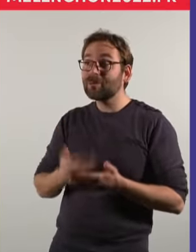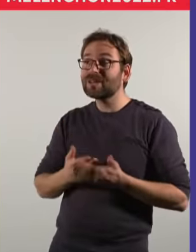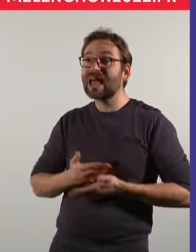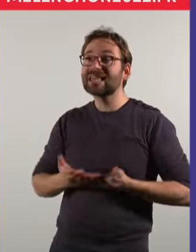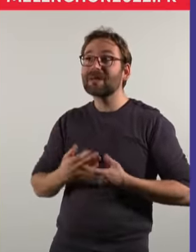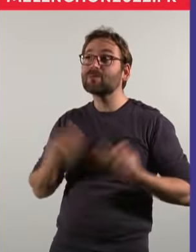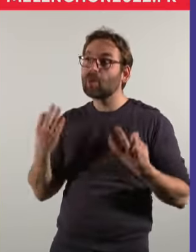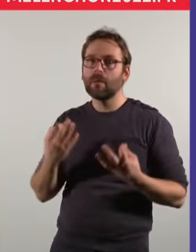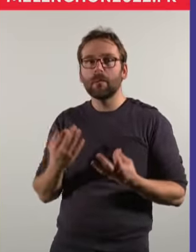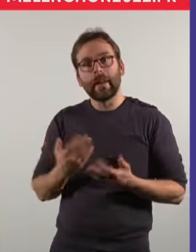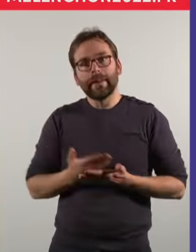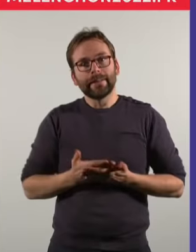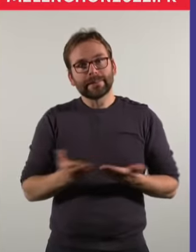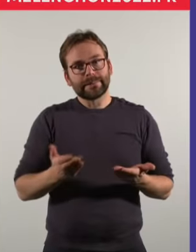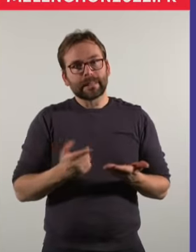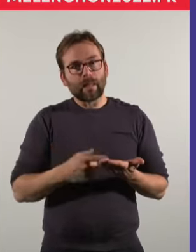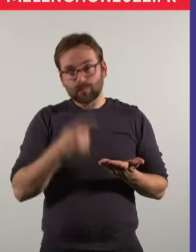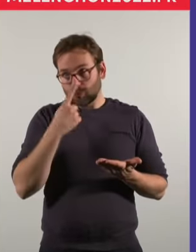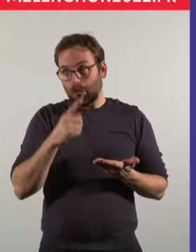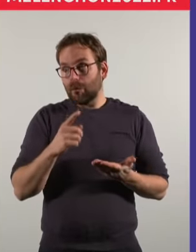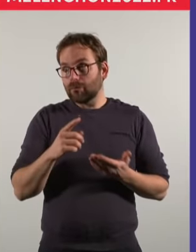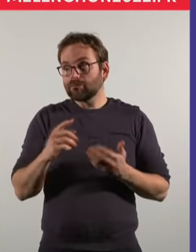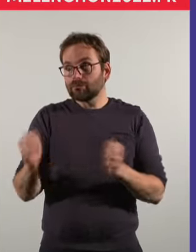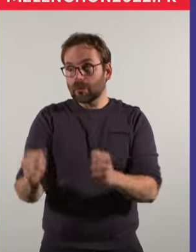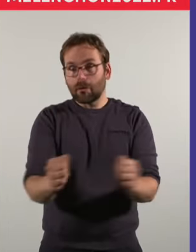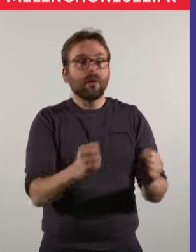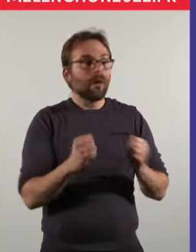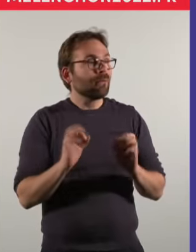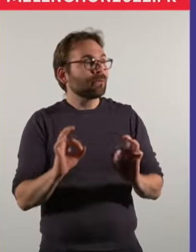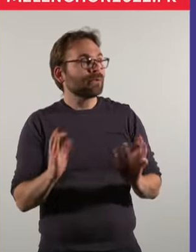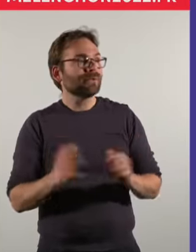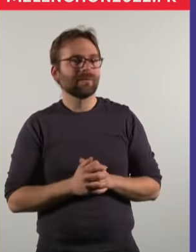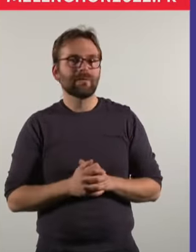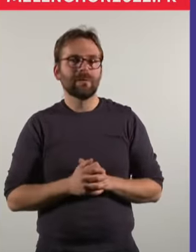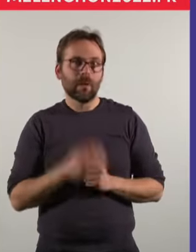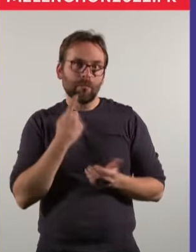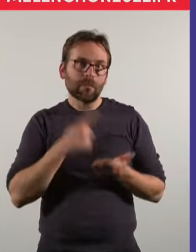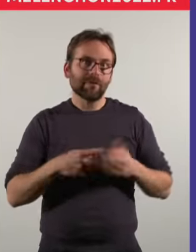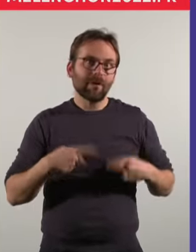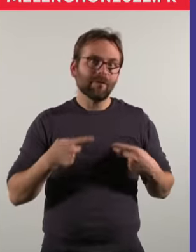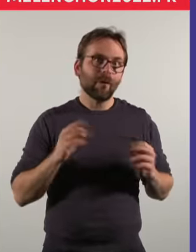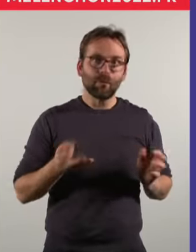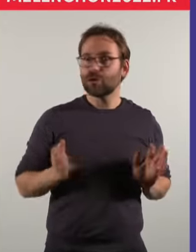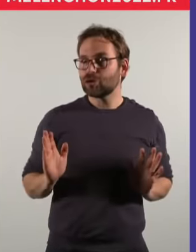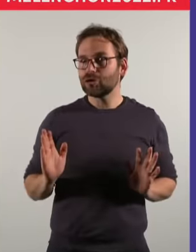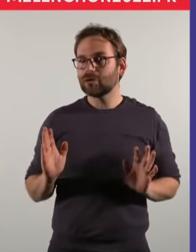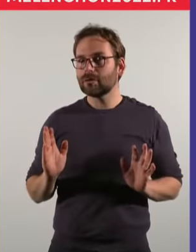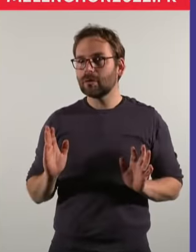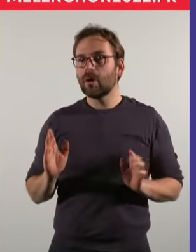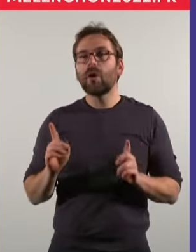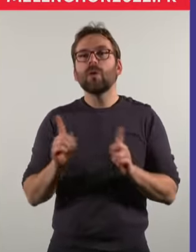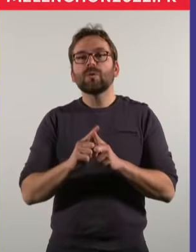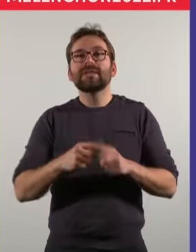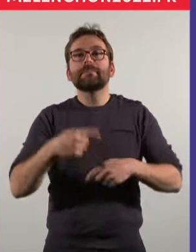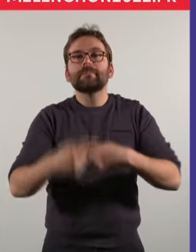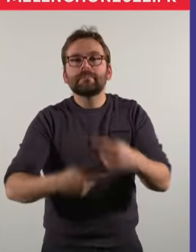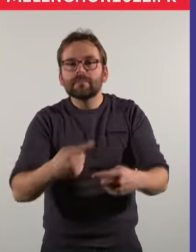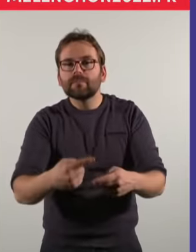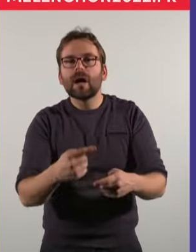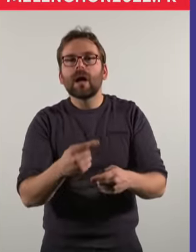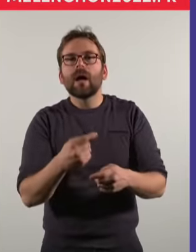Ça me paraît être un simplisme assez partagé. Je préférerais que mes